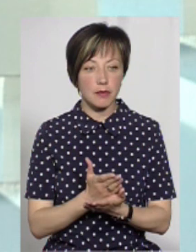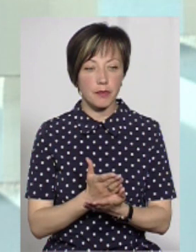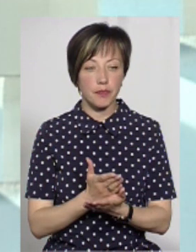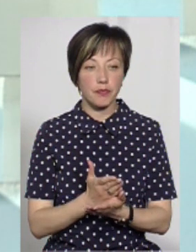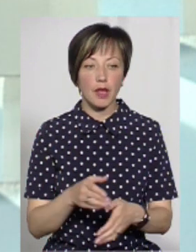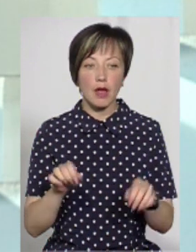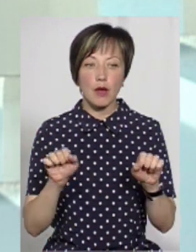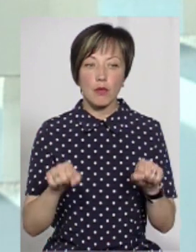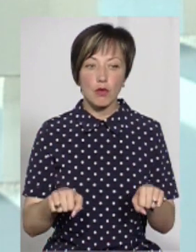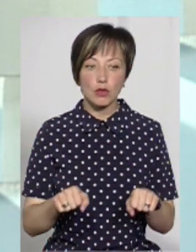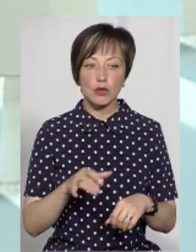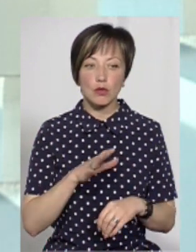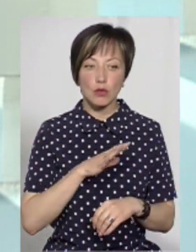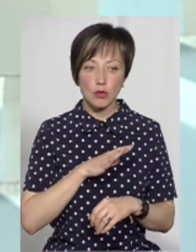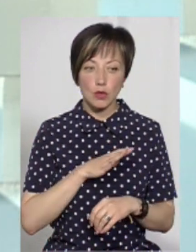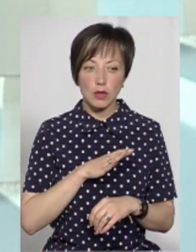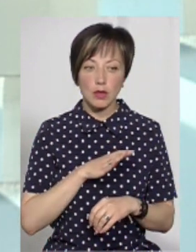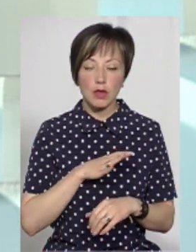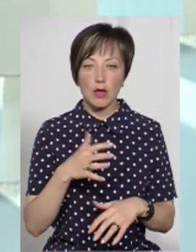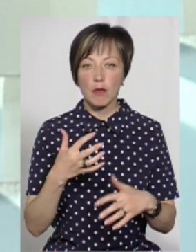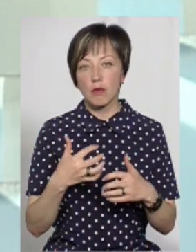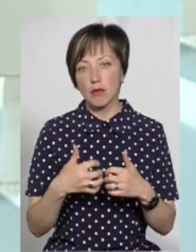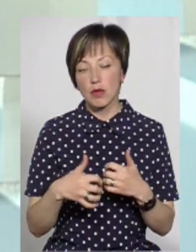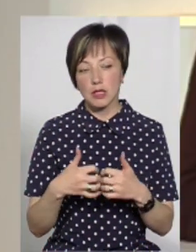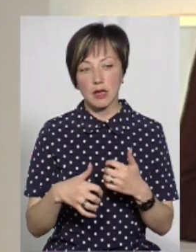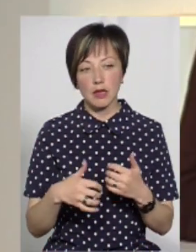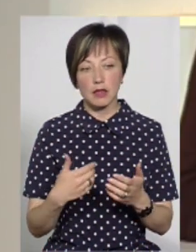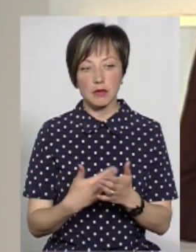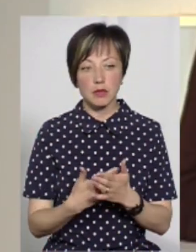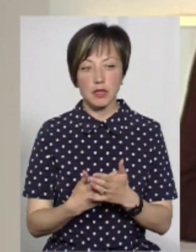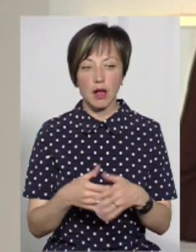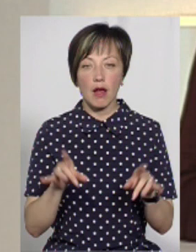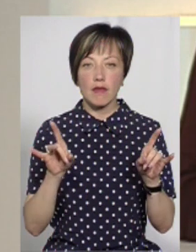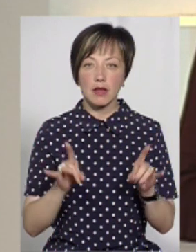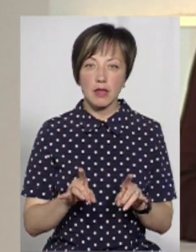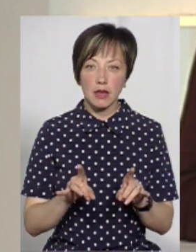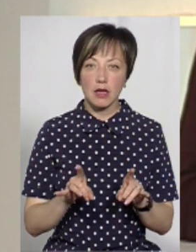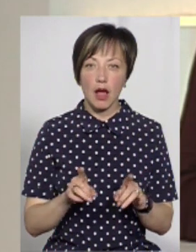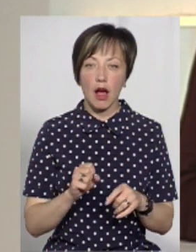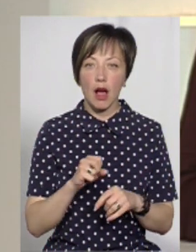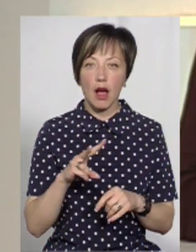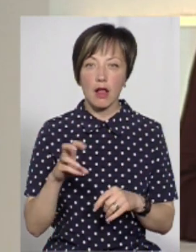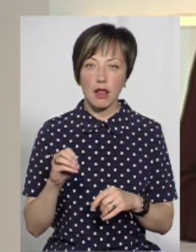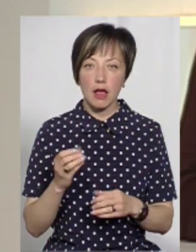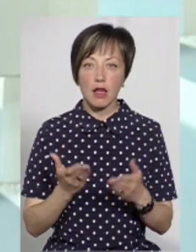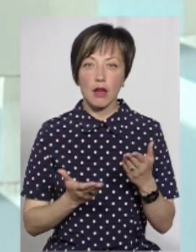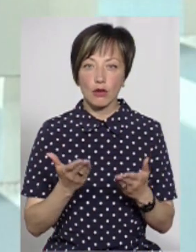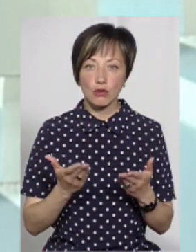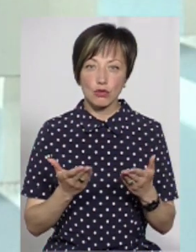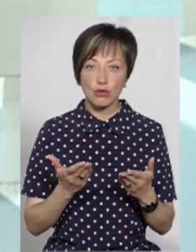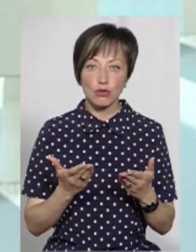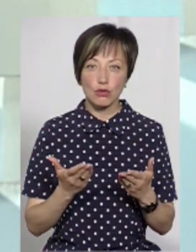що може бути якийсь там посередній такий кафетерій або ресторан, але якщо мене